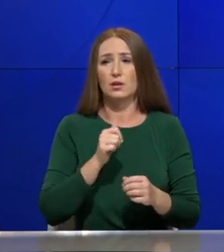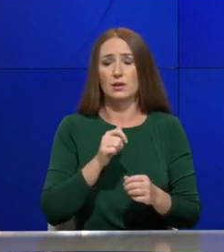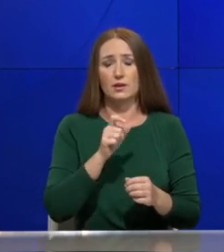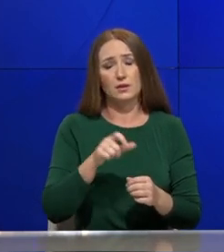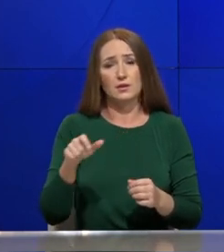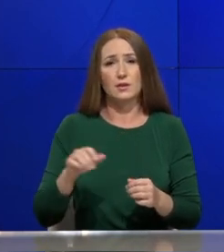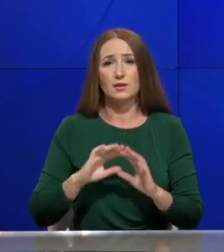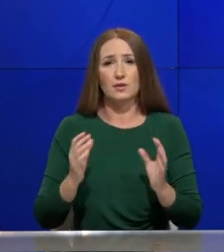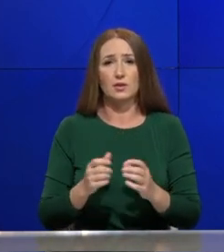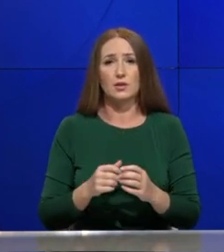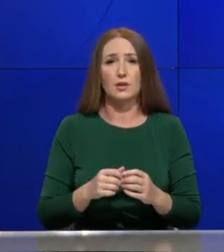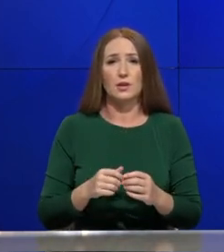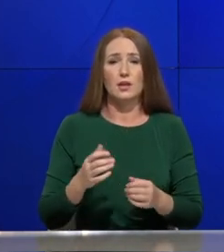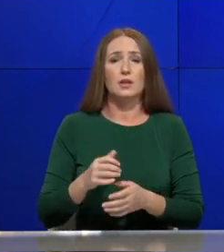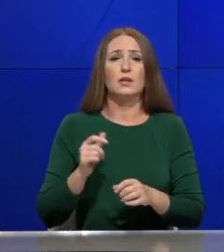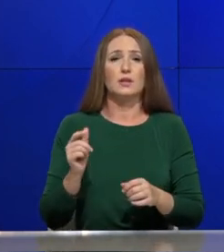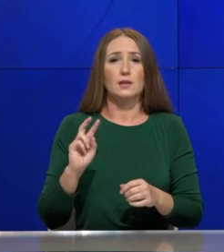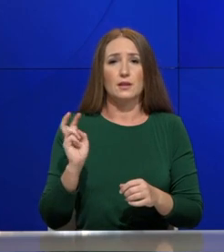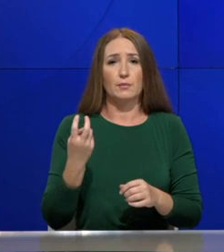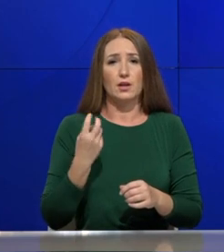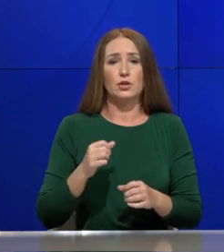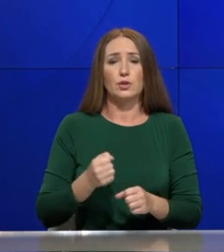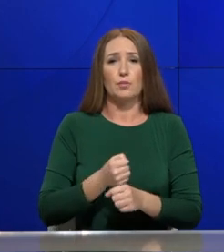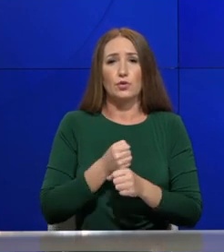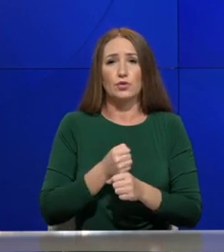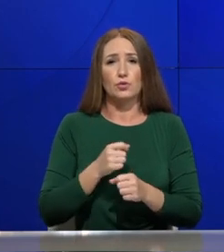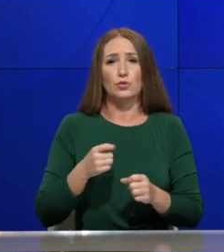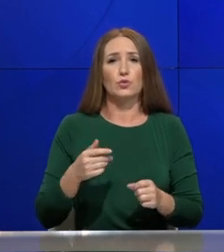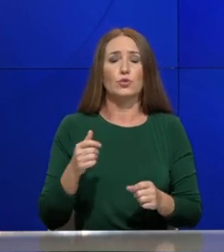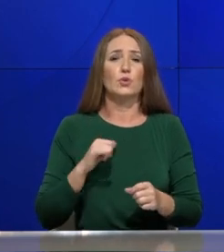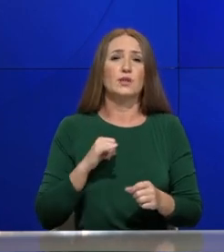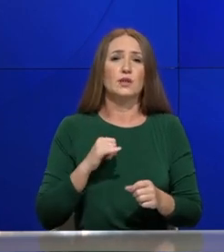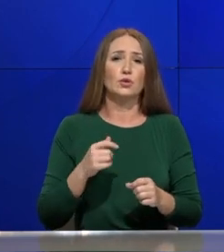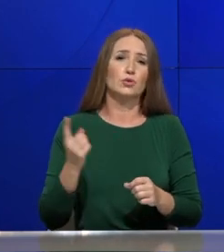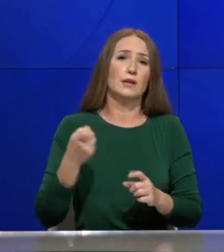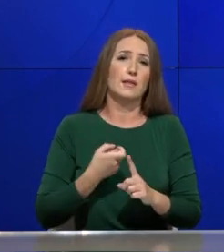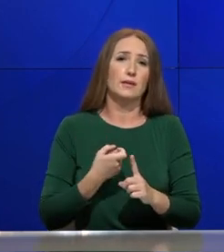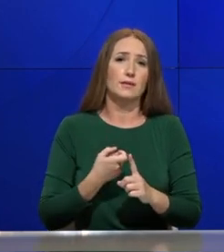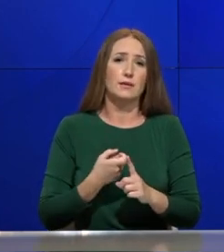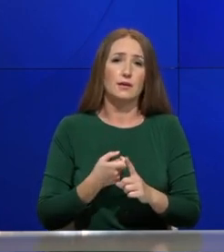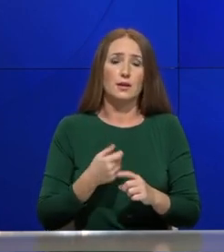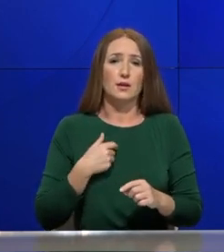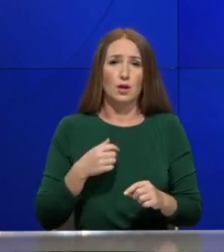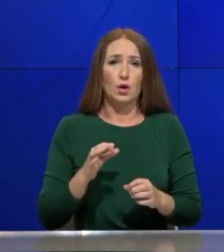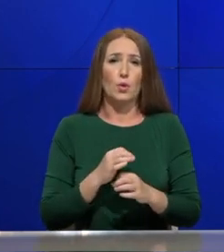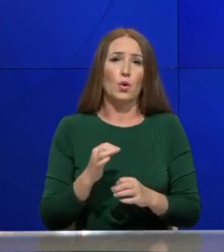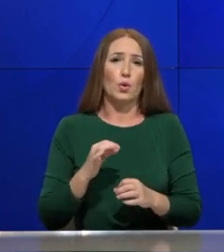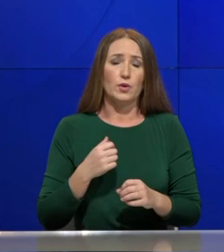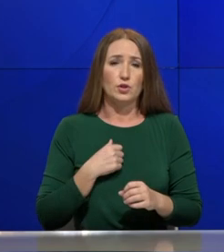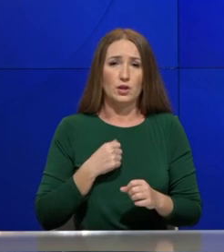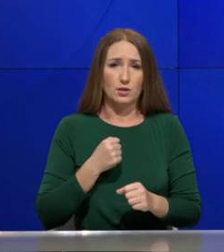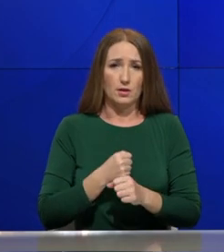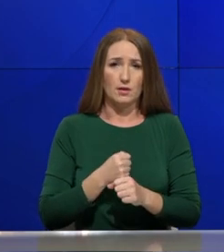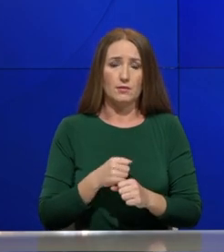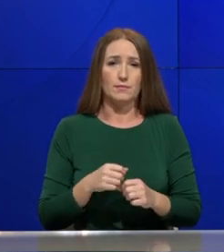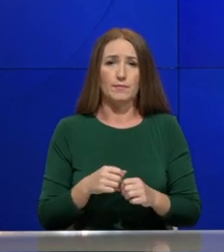treba tražiti podršku i pozicije i opozicije ako je to u interesu Kalesije. Mogu obećati da ću na takav način raditi. Ovih